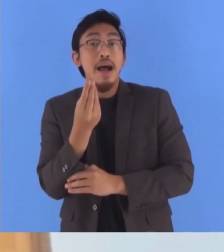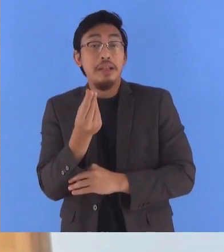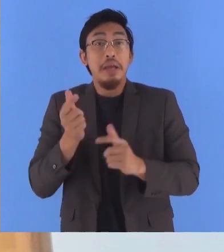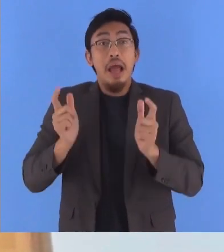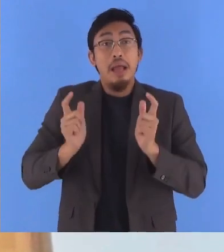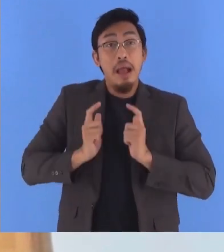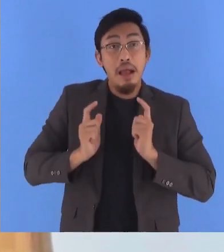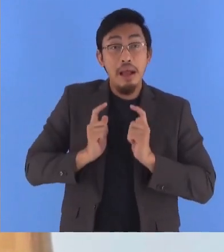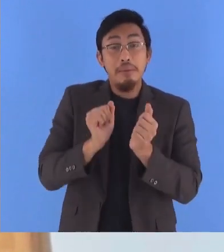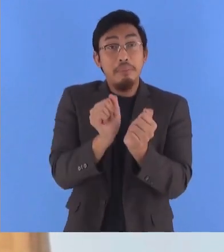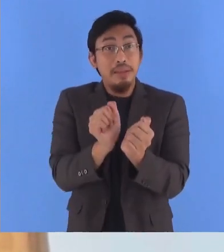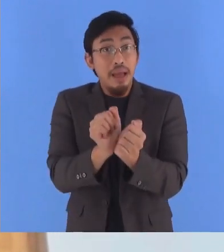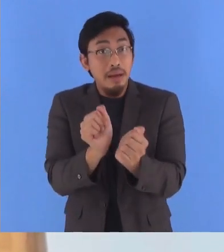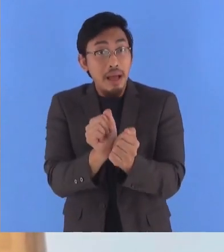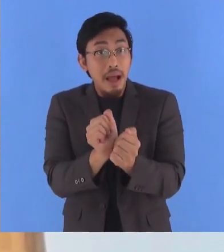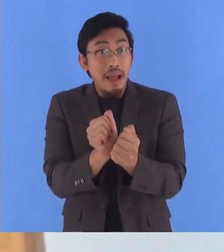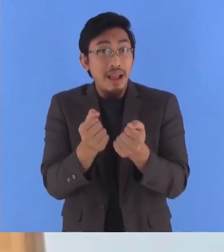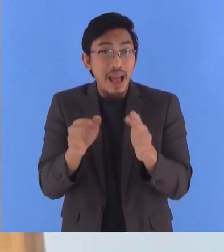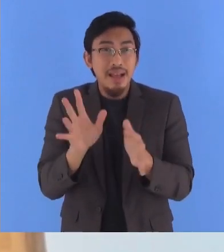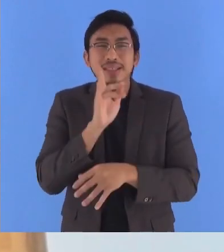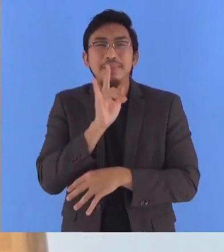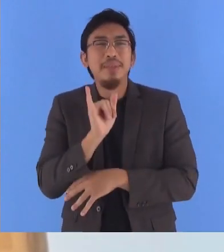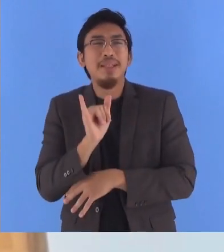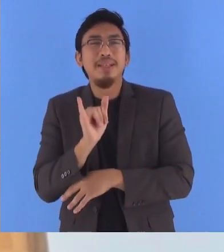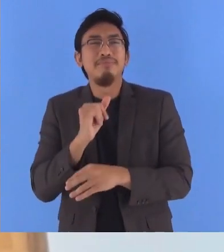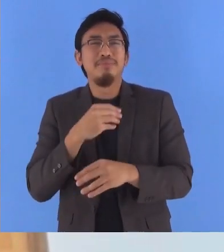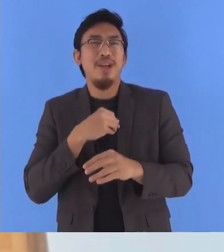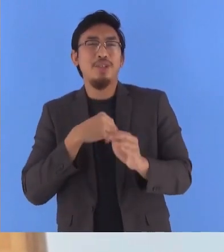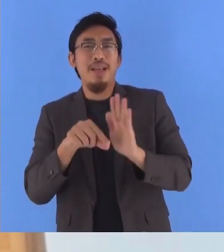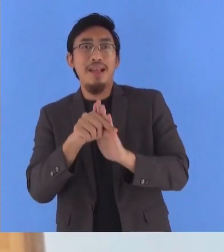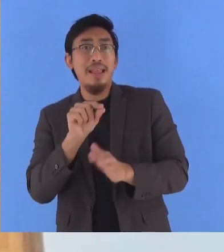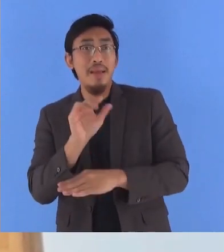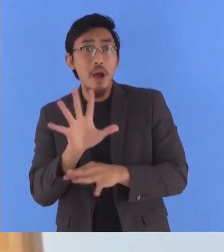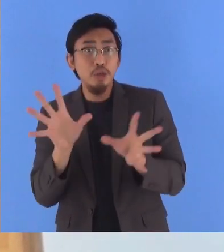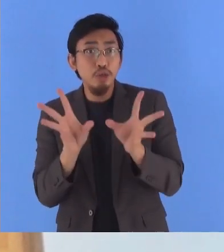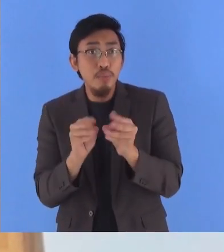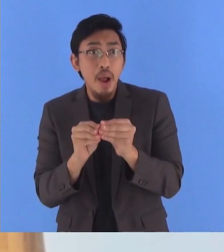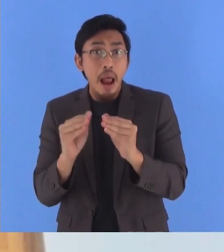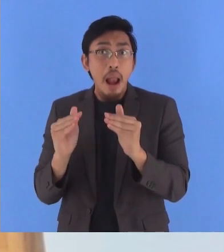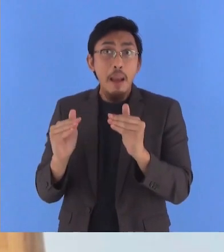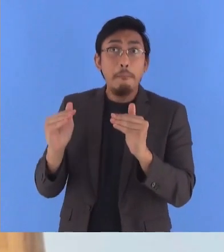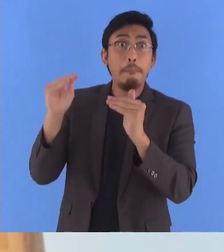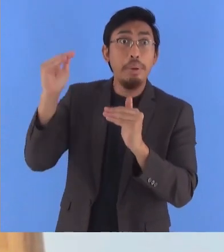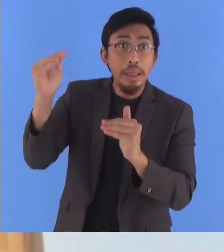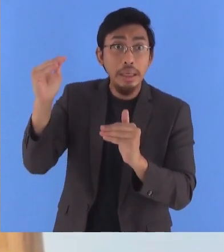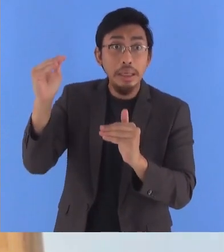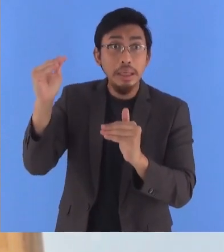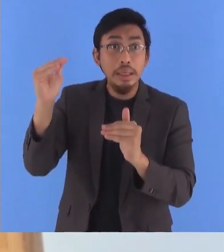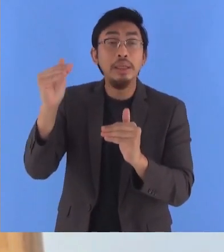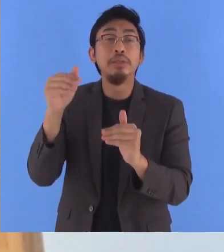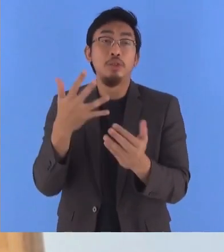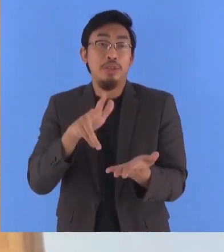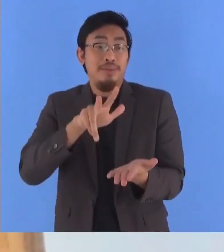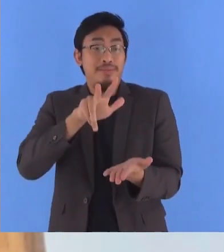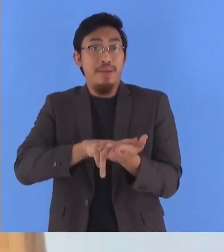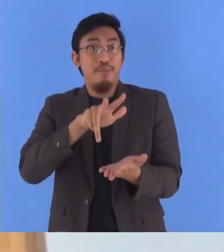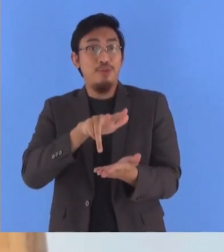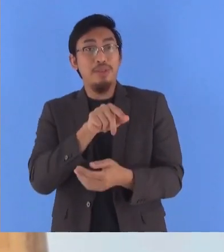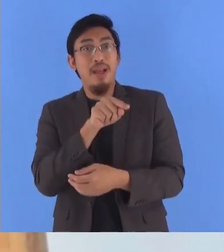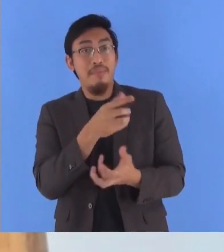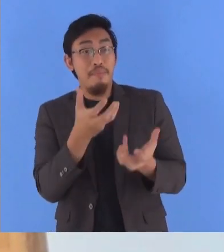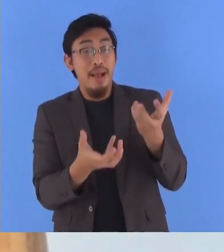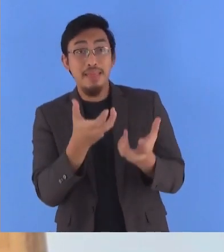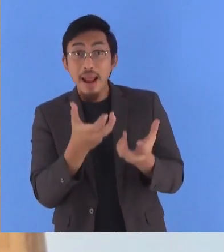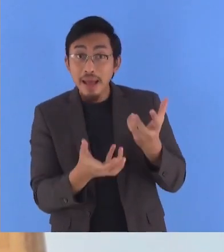kekayaan terpidana yang dilelang sebagaimana dimaksud pada air 5 melebihi jumlah resikusi yang